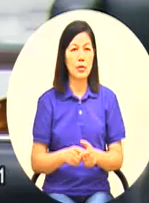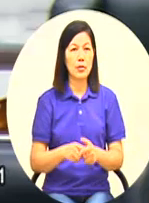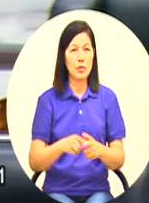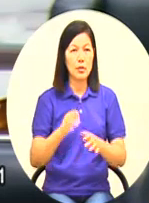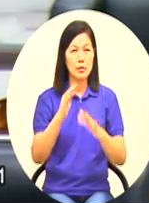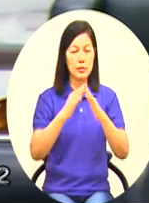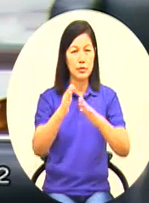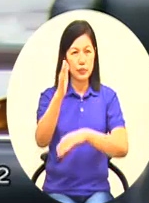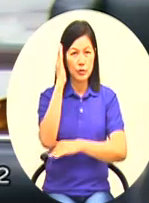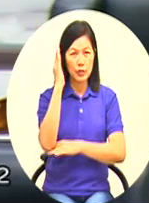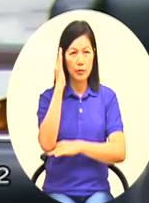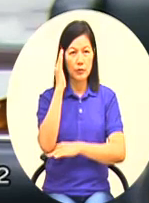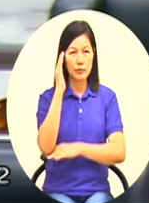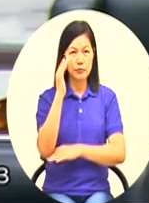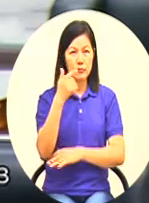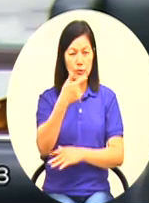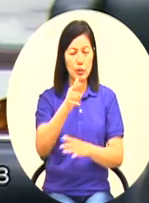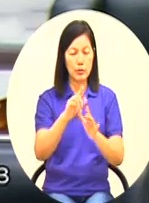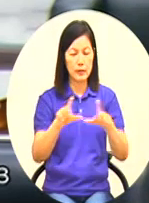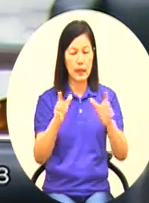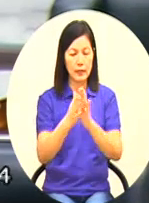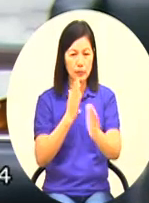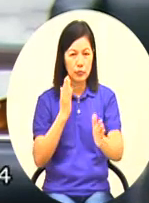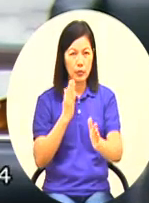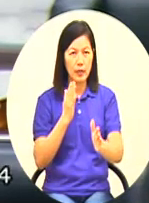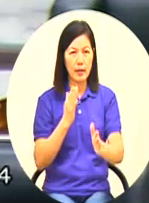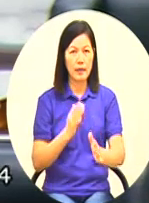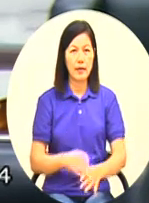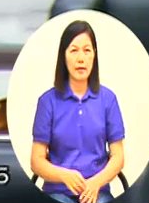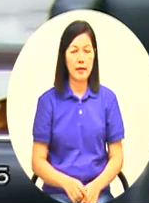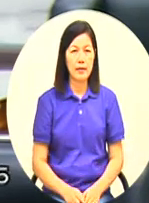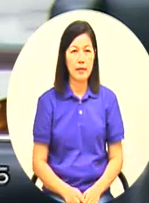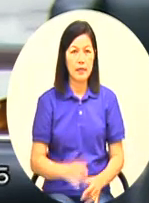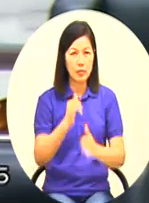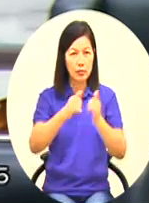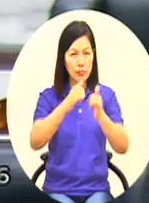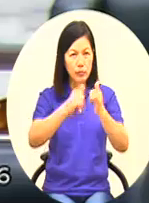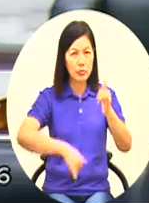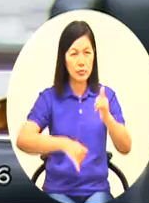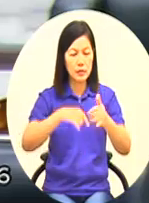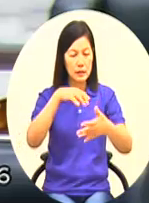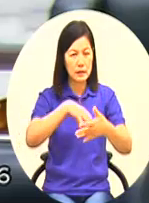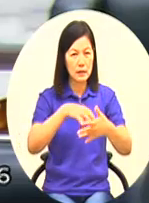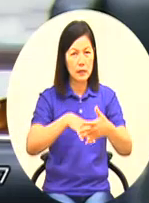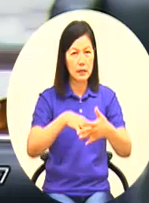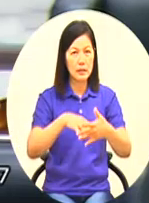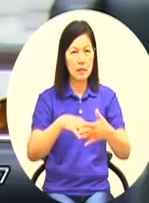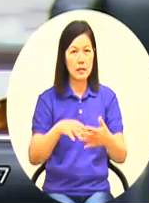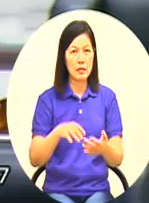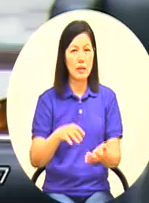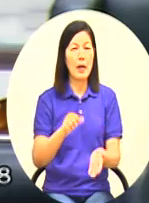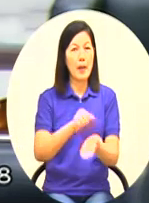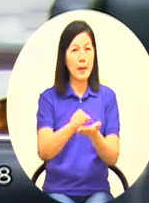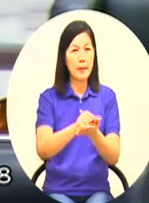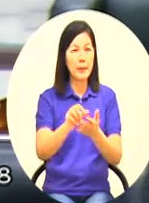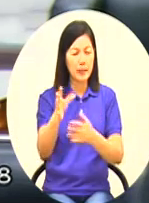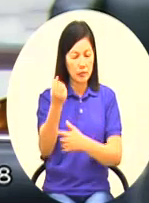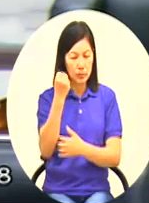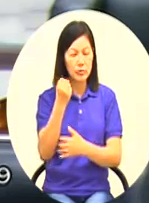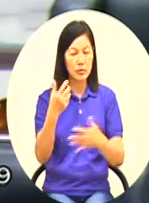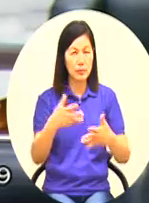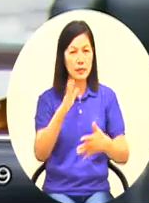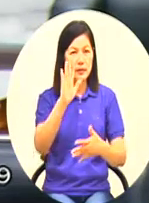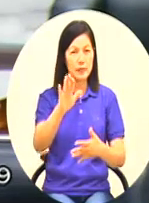第六大队志根龙的故事哦，因为这个有牵扯到版权问题，还有那个，所